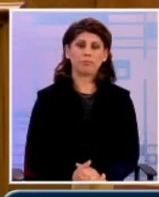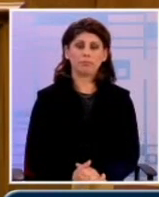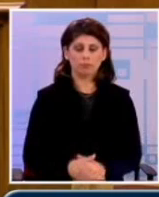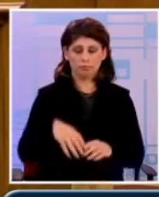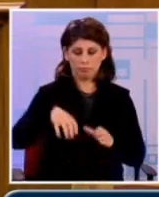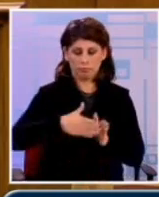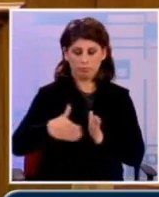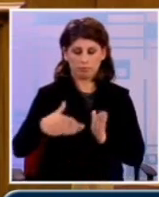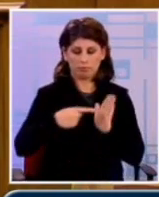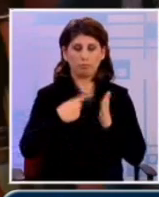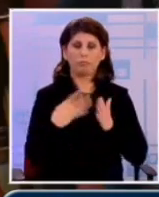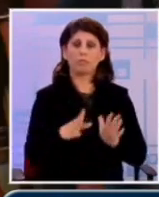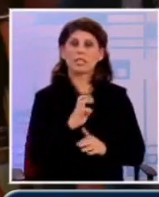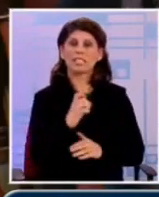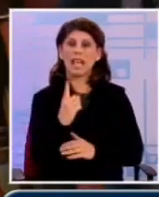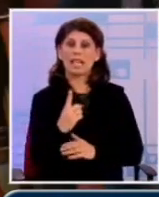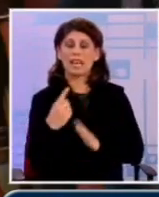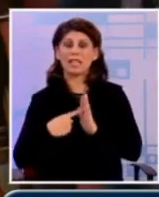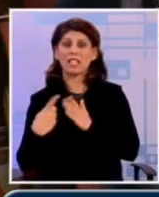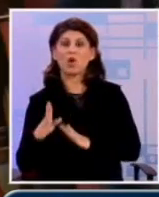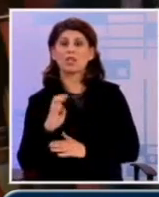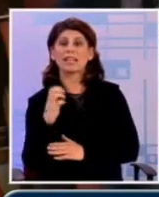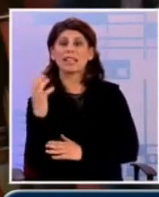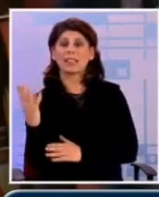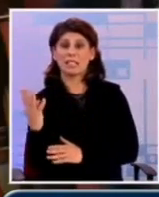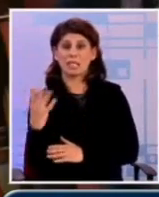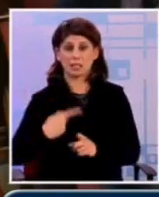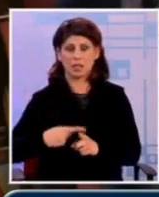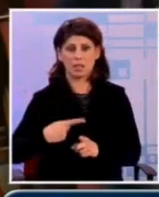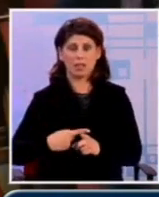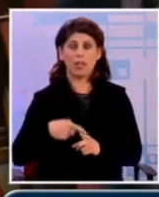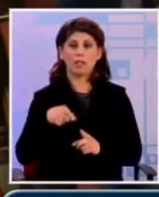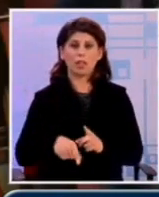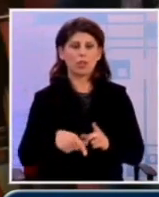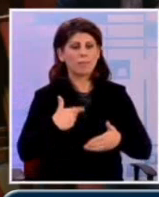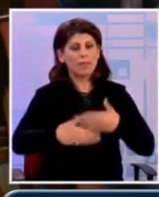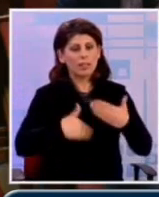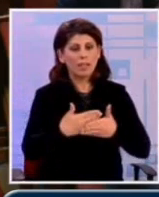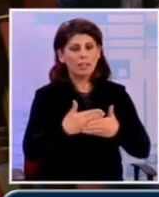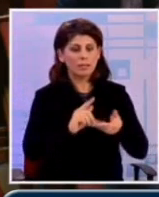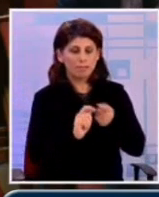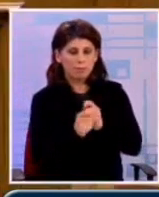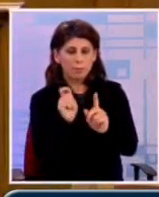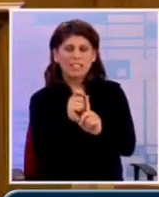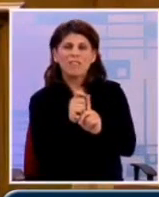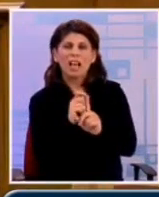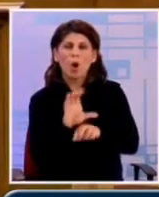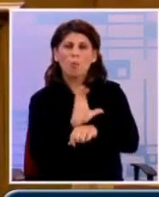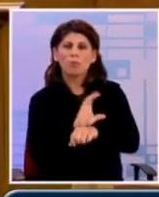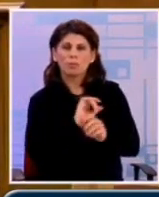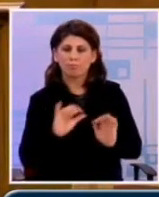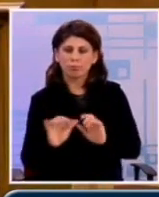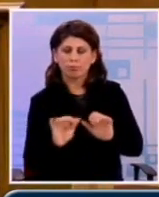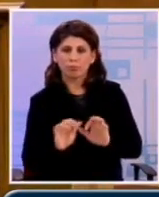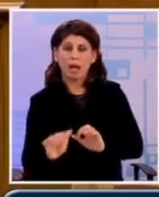περίοδο 41-44 στην Ελλάδα. Αυτά βρίσκονται σε μια διαδικασία ψηφιοποίησης, αλλά